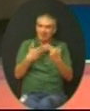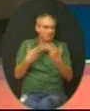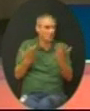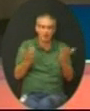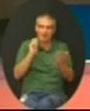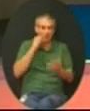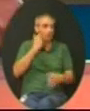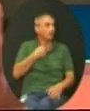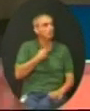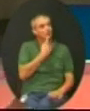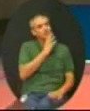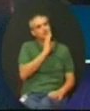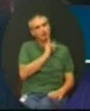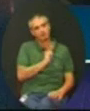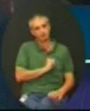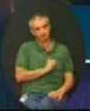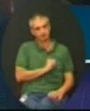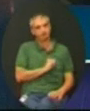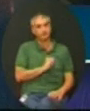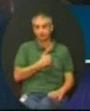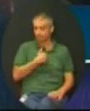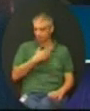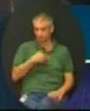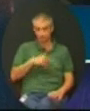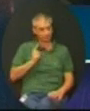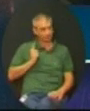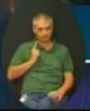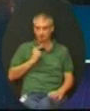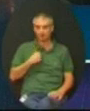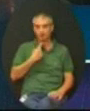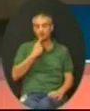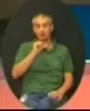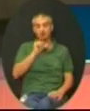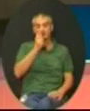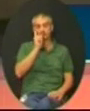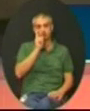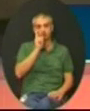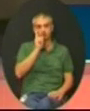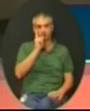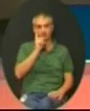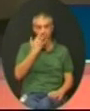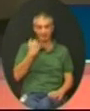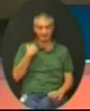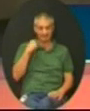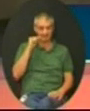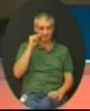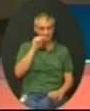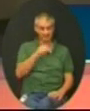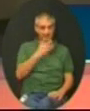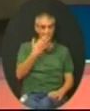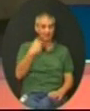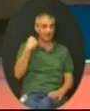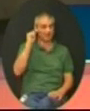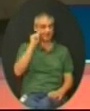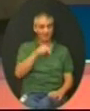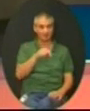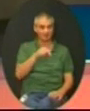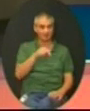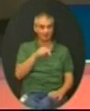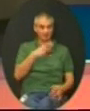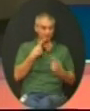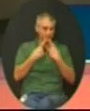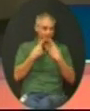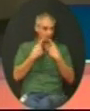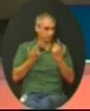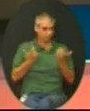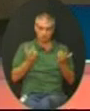אגיד לך מה הבעיה, אני ברשותך רק רוצה להתייחס. אני רוצה לחכות, לא. אני אומר קודם כל, כשנגיע, לכשנגיע למסע